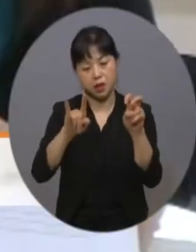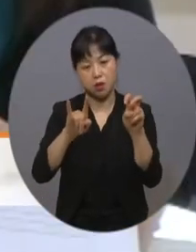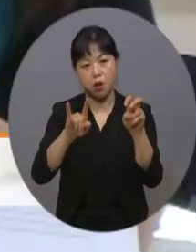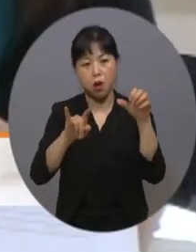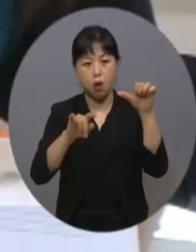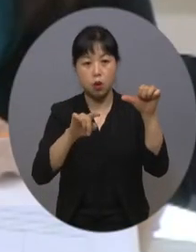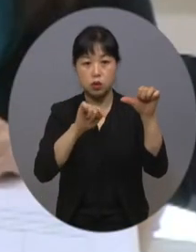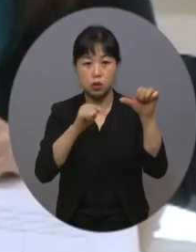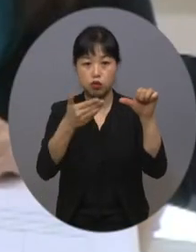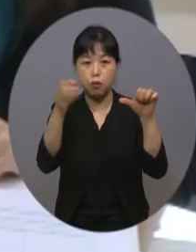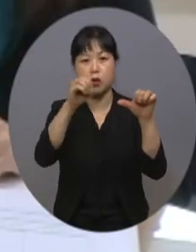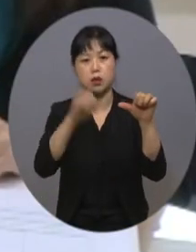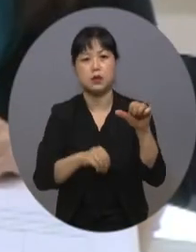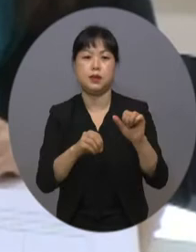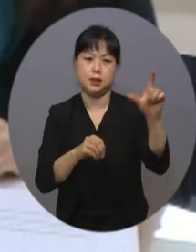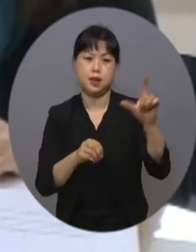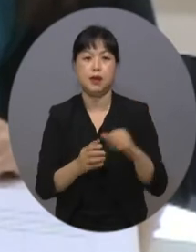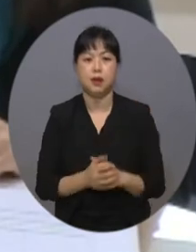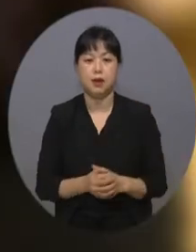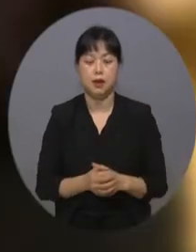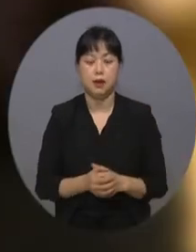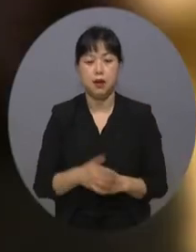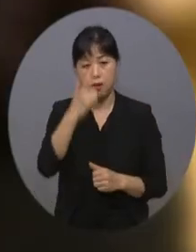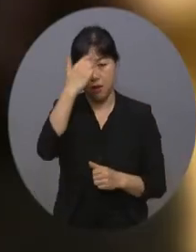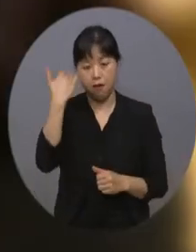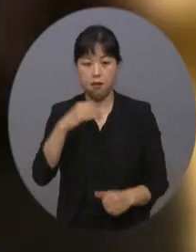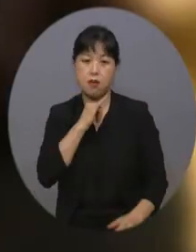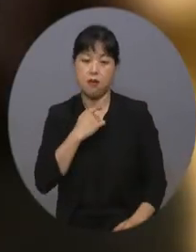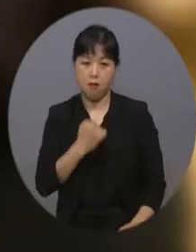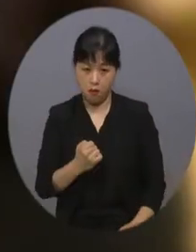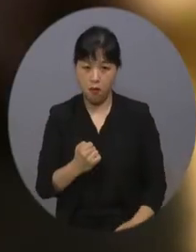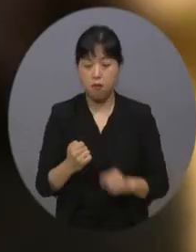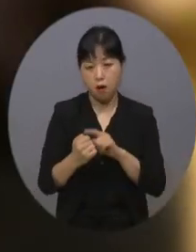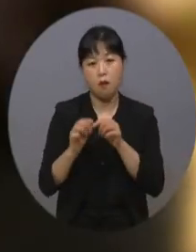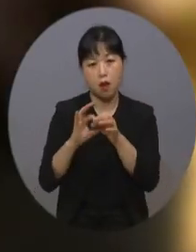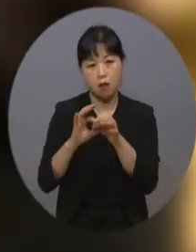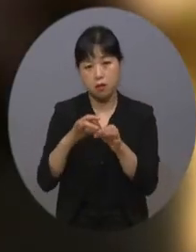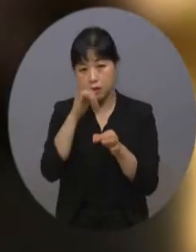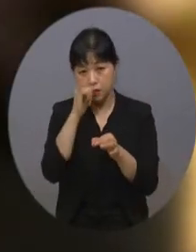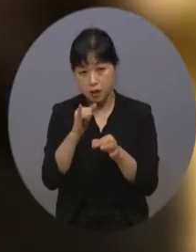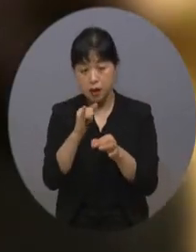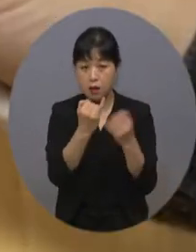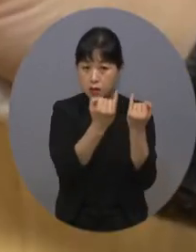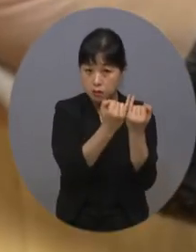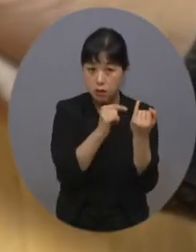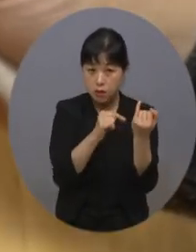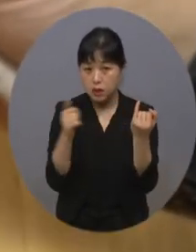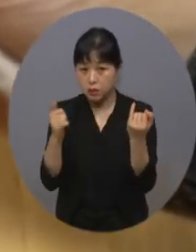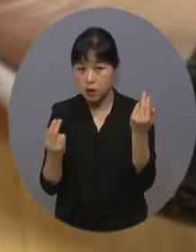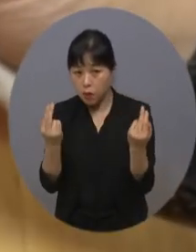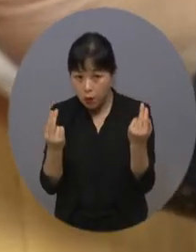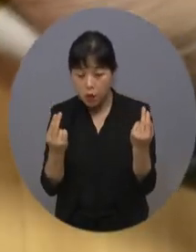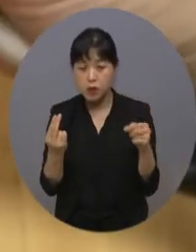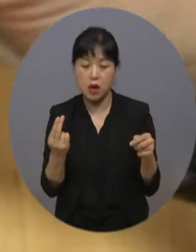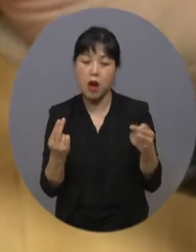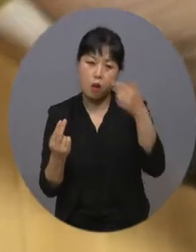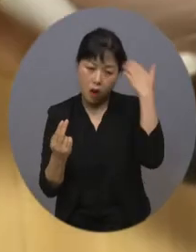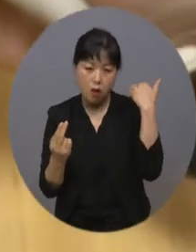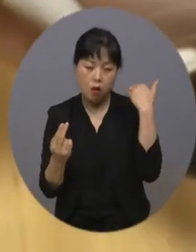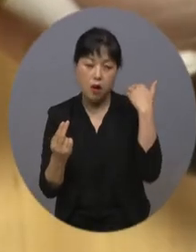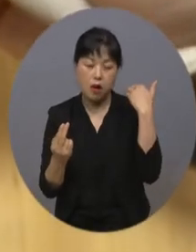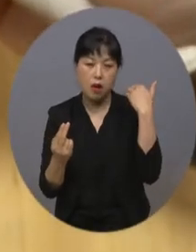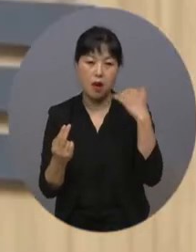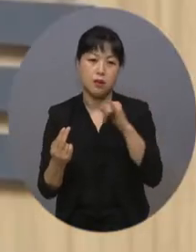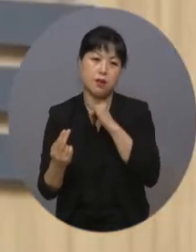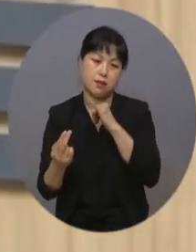나타났습니다. 과거 자살 시도 경험과 관련해서는 여성이 남성보다 과거 자살 시도한 경험이 있다는